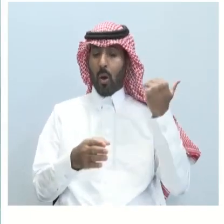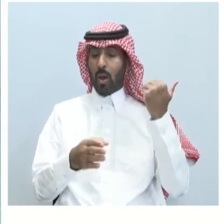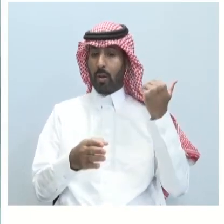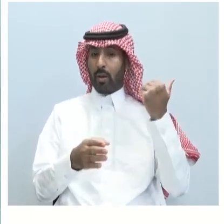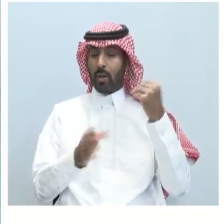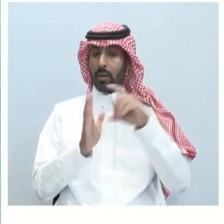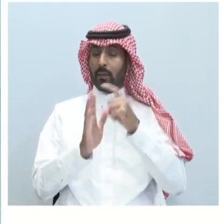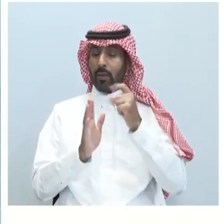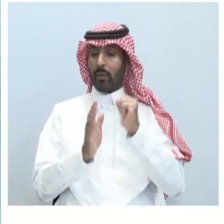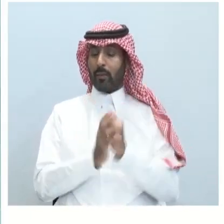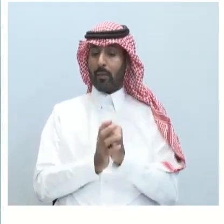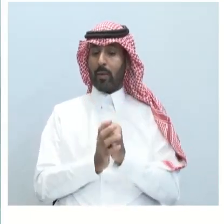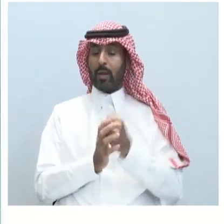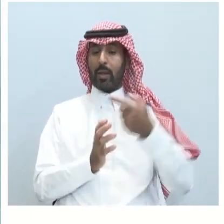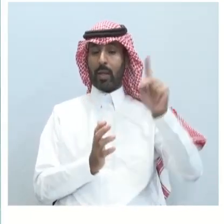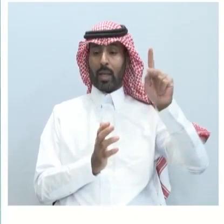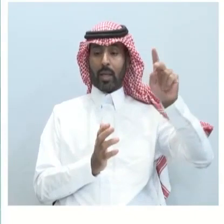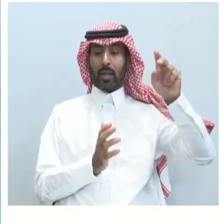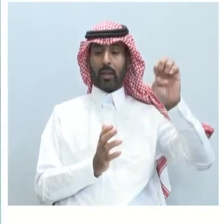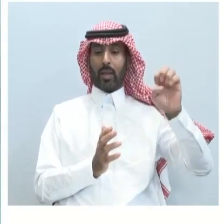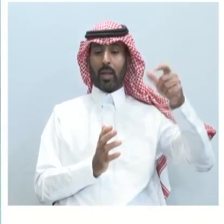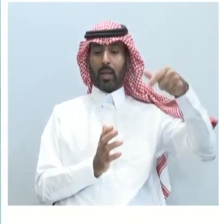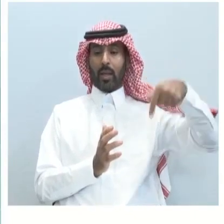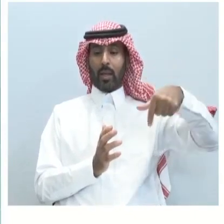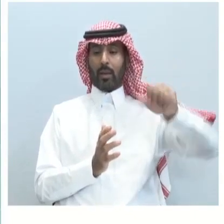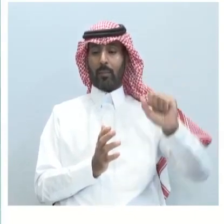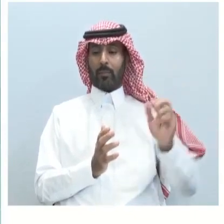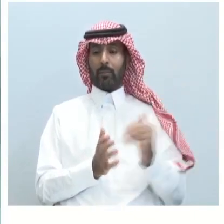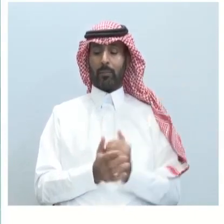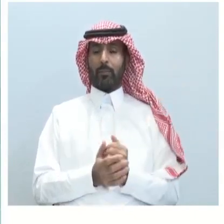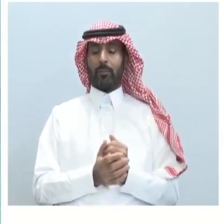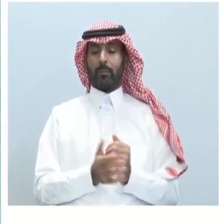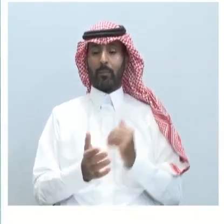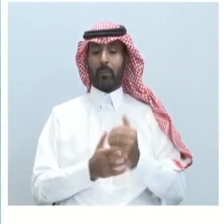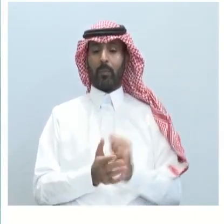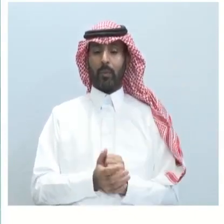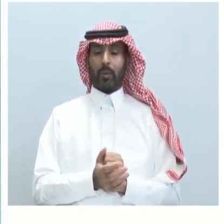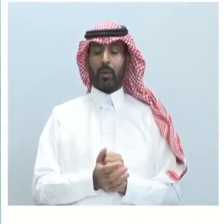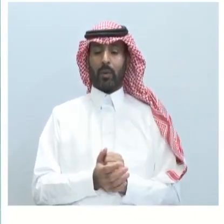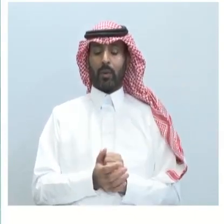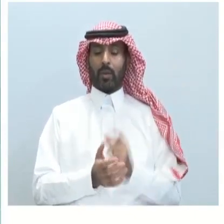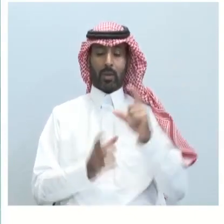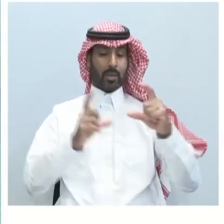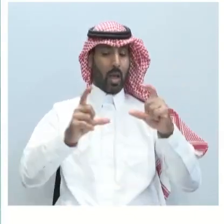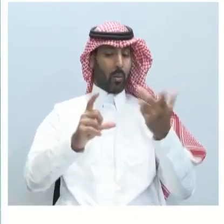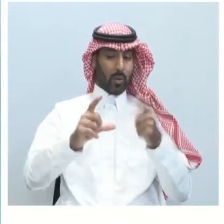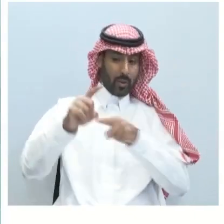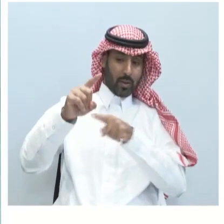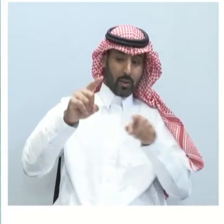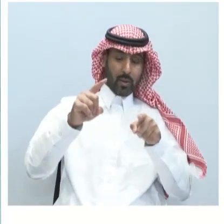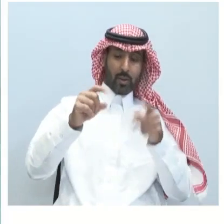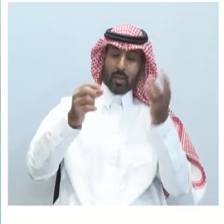اللي هو في كيمياء اثنين ثابت الاتزان اللي هو الكيك يساوي يساوي ايش